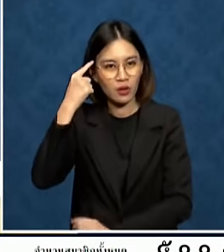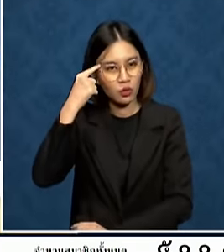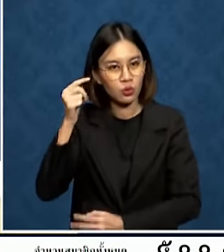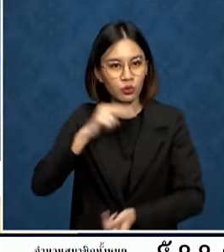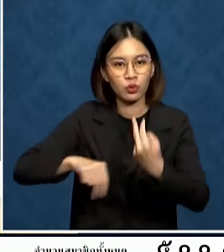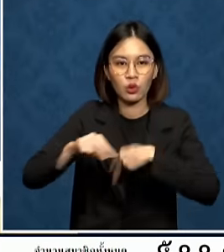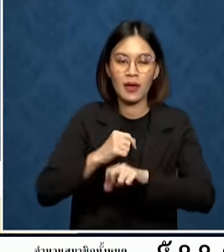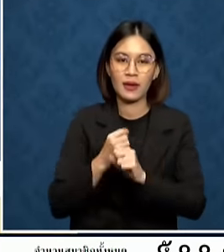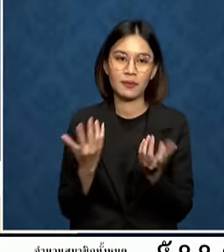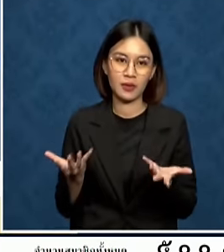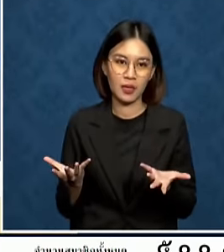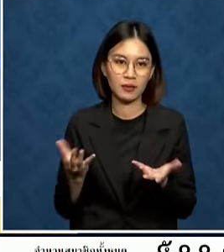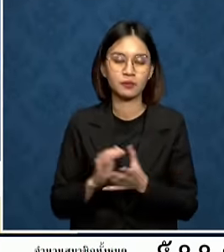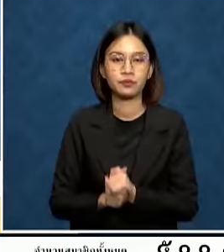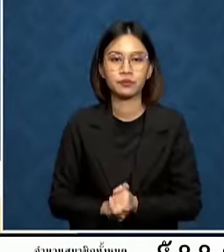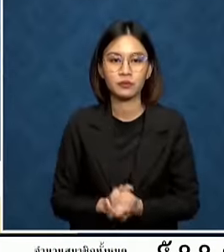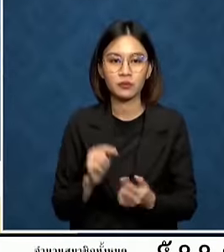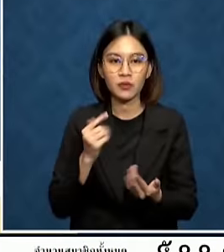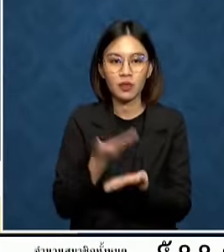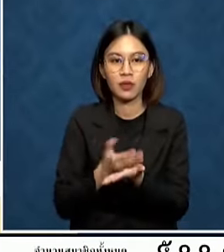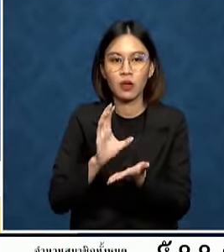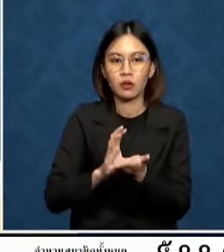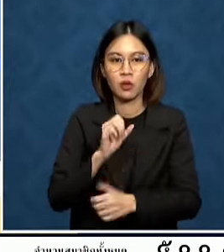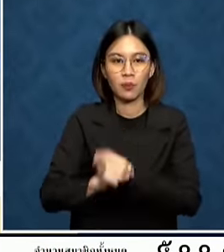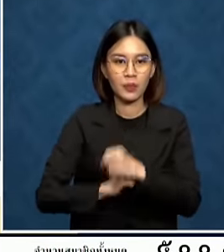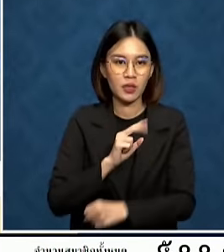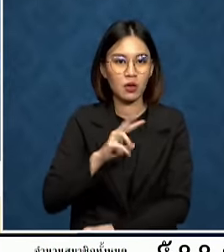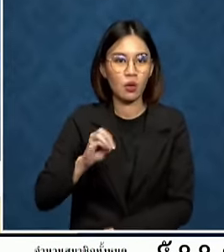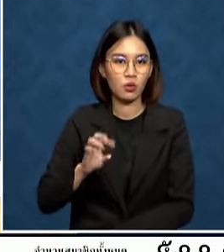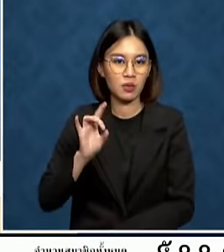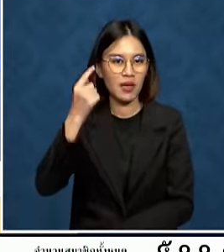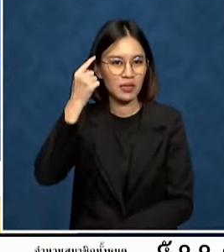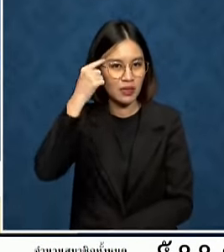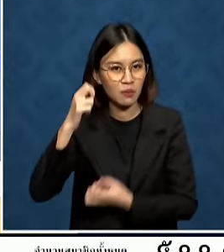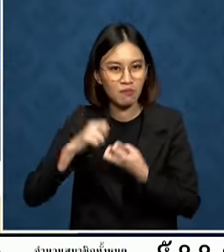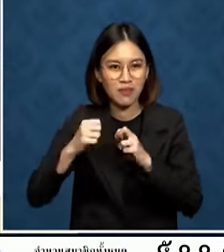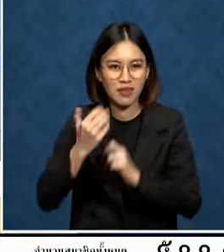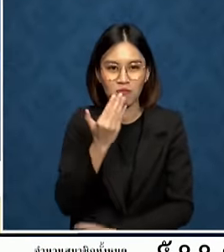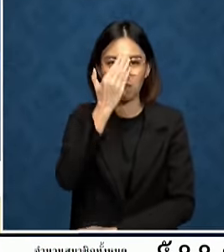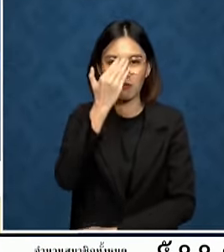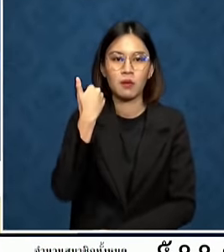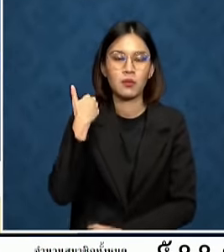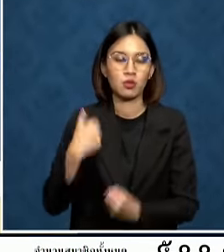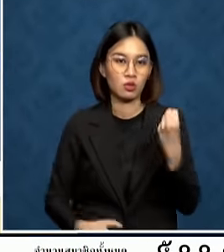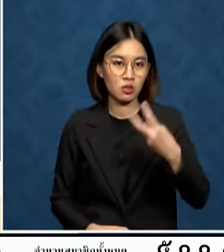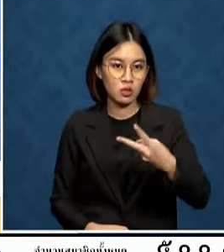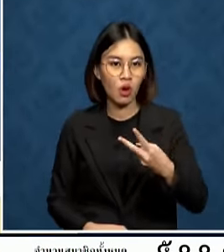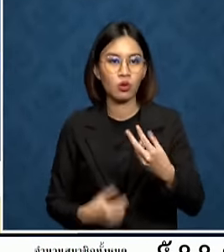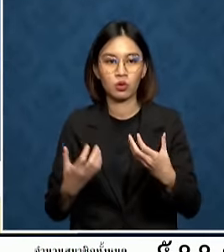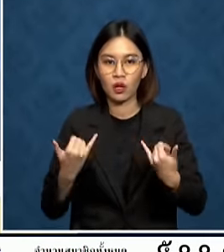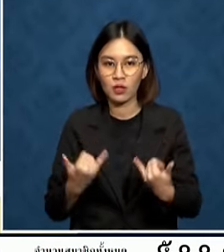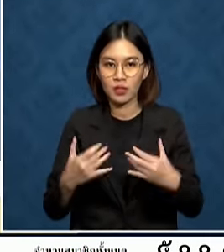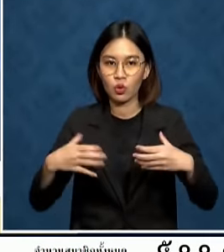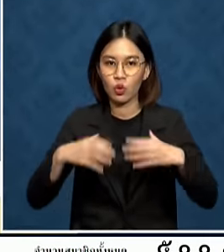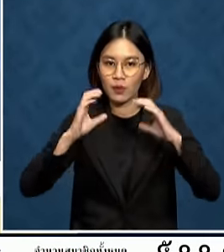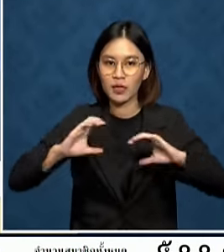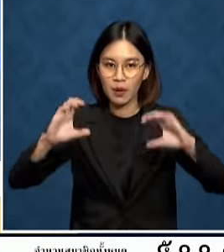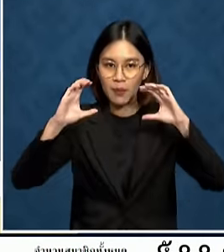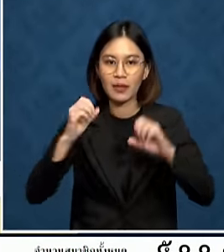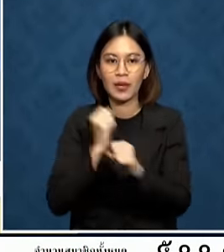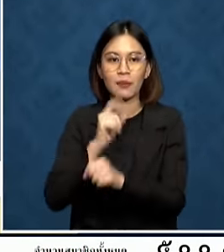แลเขาอย่างไรดังนั้นสำหรับงบประมาณปี 2568ผมเห็นว่ามีปัญหาเฉพาะหน้าอย่างน้อย 2เรื่องนะครับที่รัฐบาลต้องทำเพื่อสนับสนุนการ